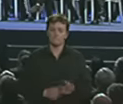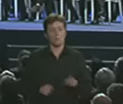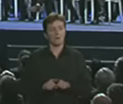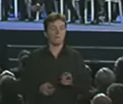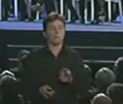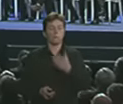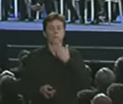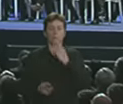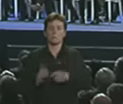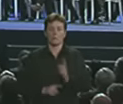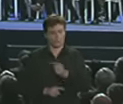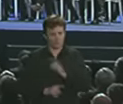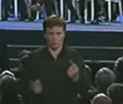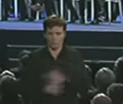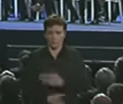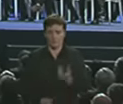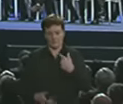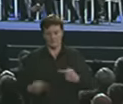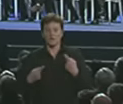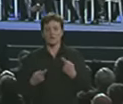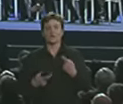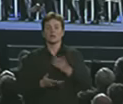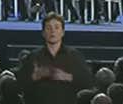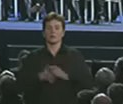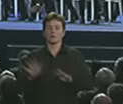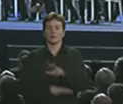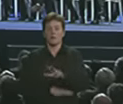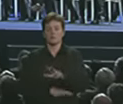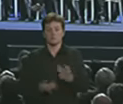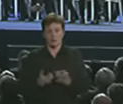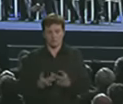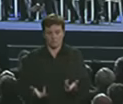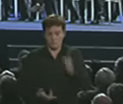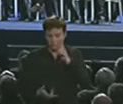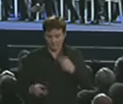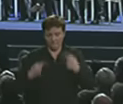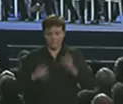anecdote. Si on peut vivre dans un département comme la Seine-Saint-Denis, c'est parce